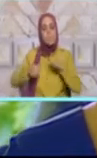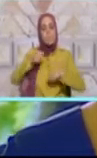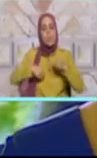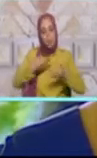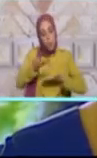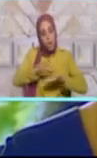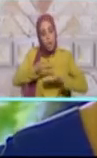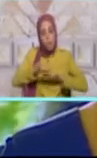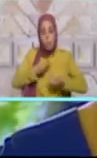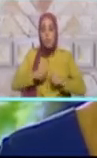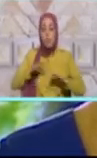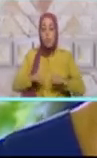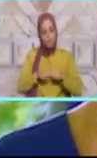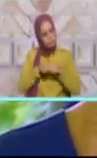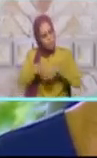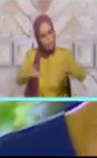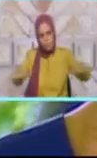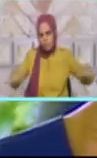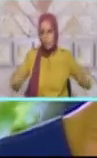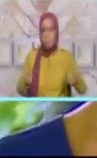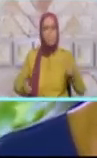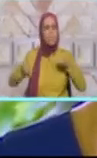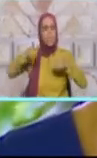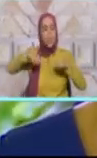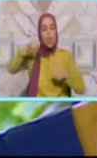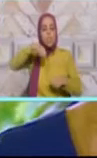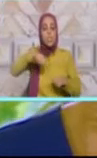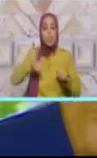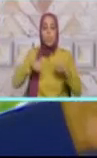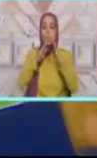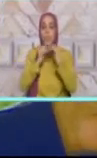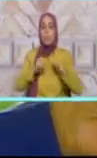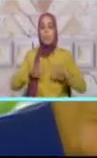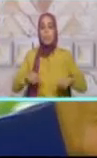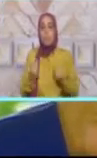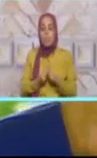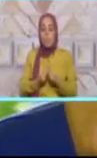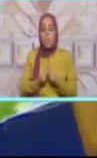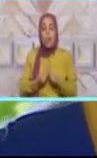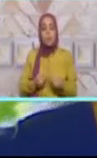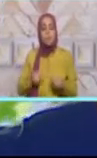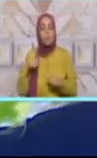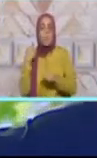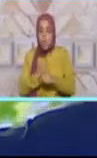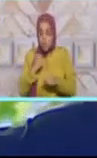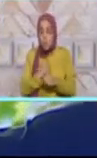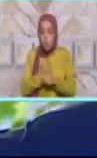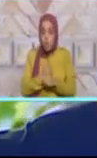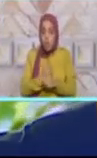والتجارة وتوسيع بقعة الاقتصاد المصري، وده في حكم